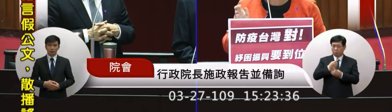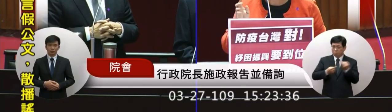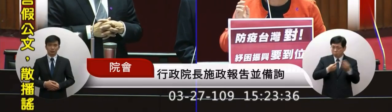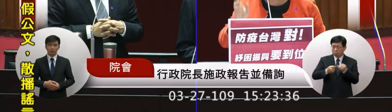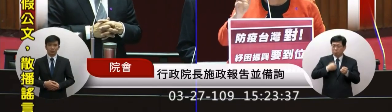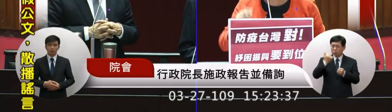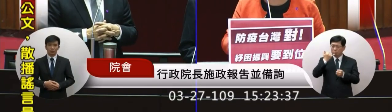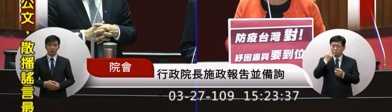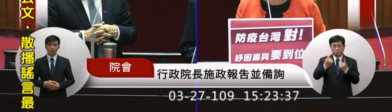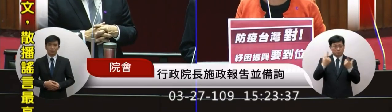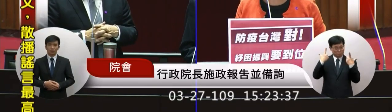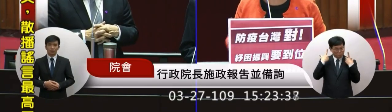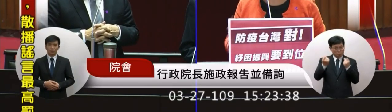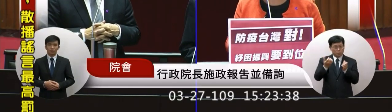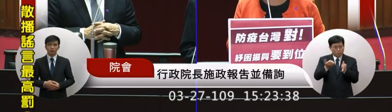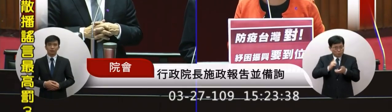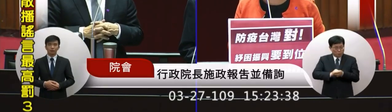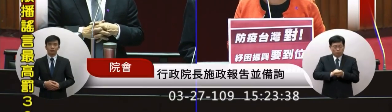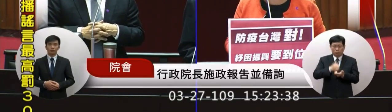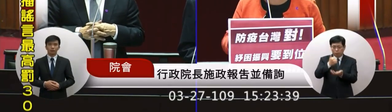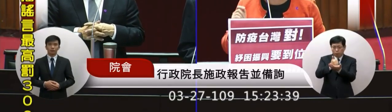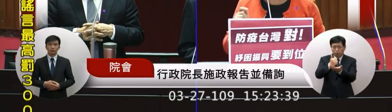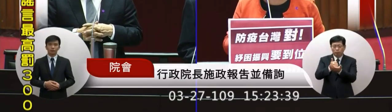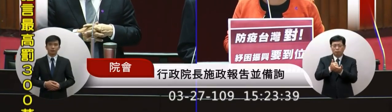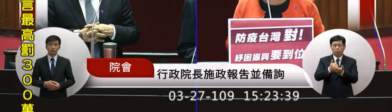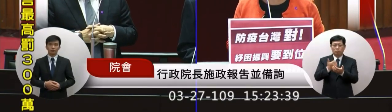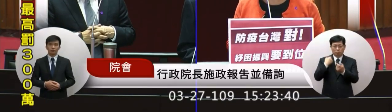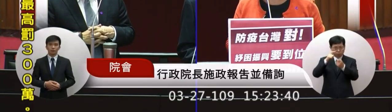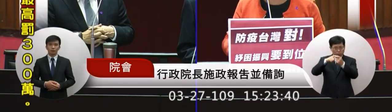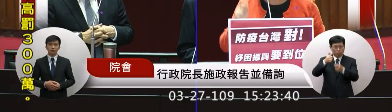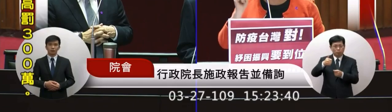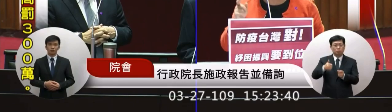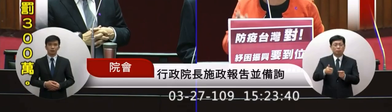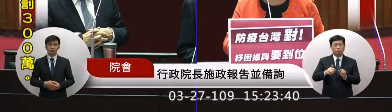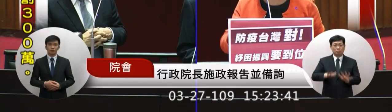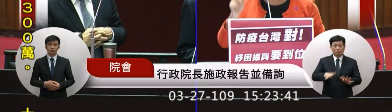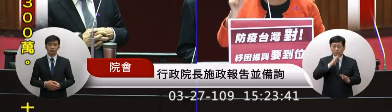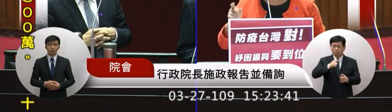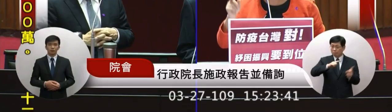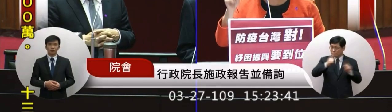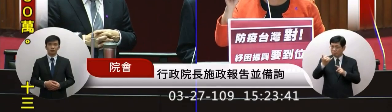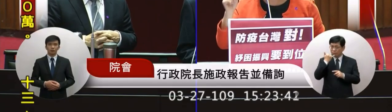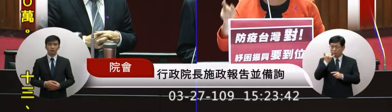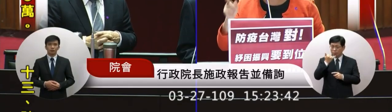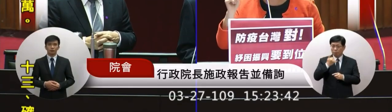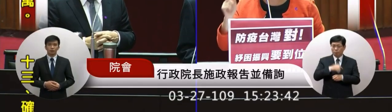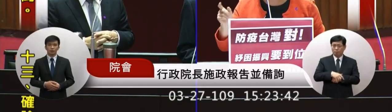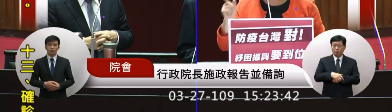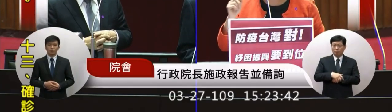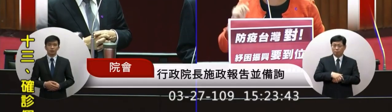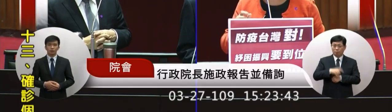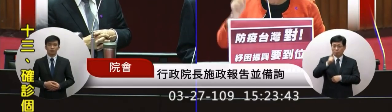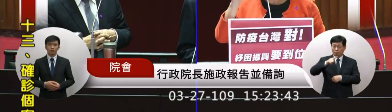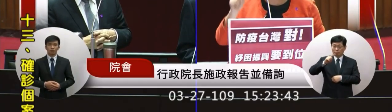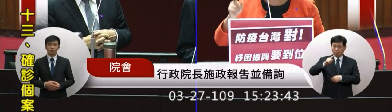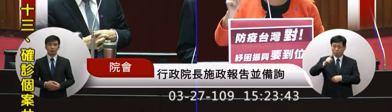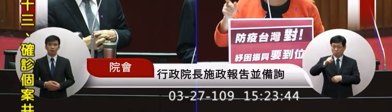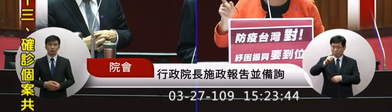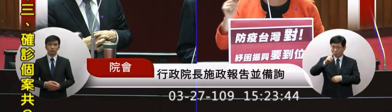到比预计的还要快，达到我们预计的数目，所以现在日产可以到